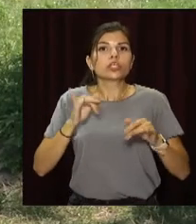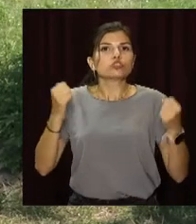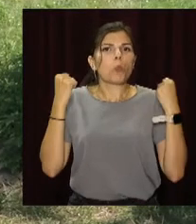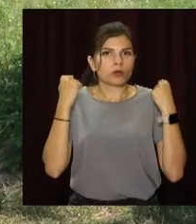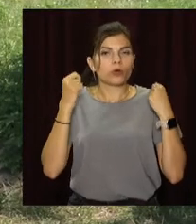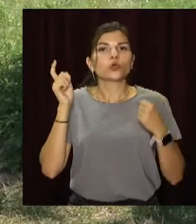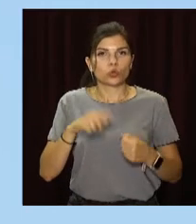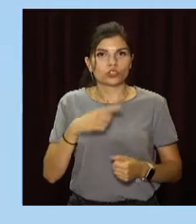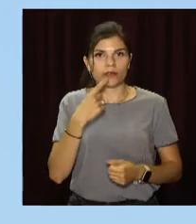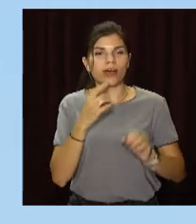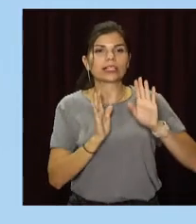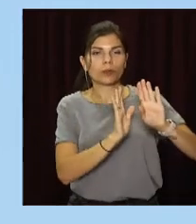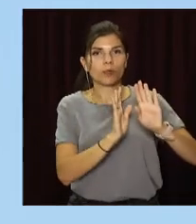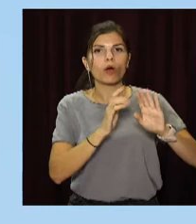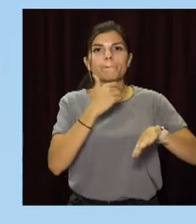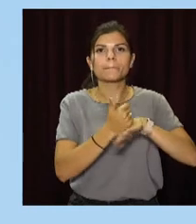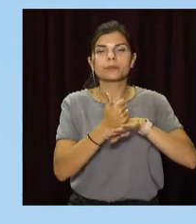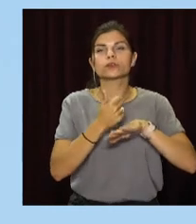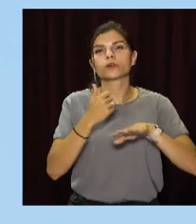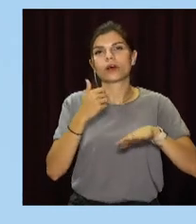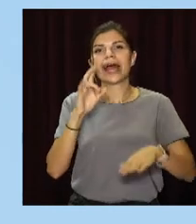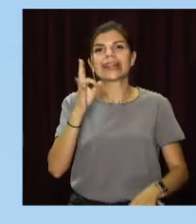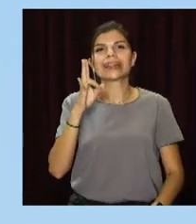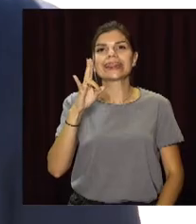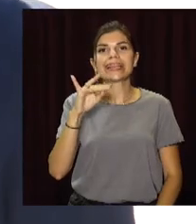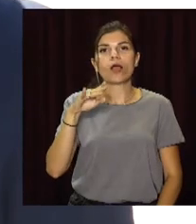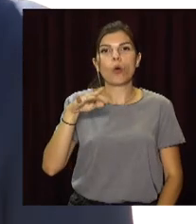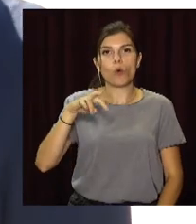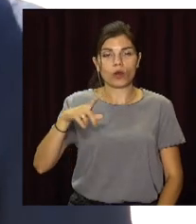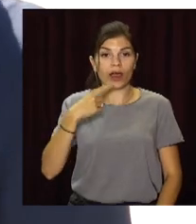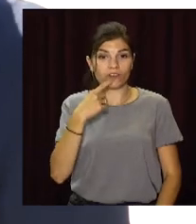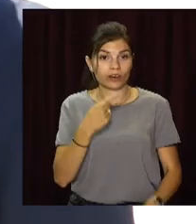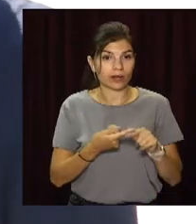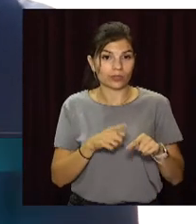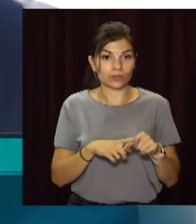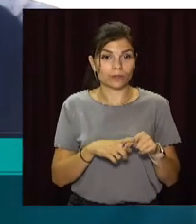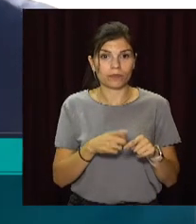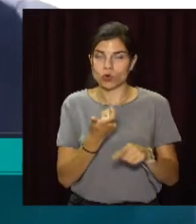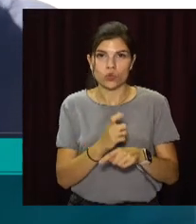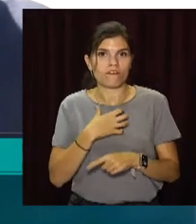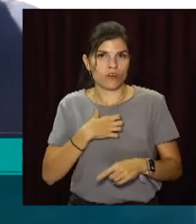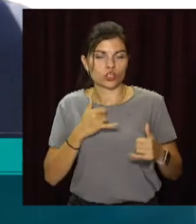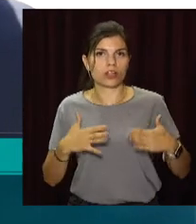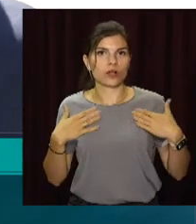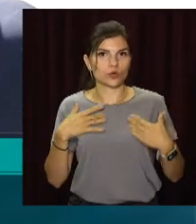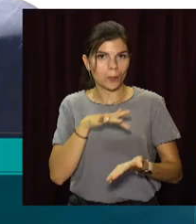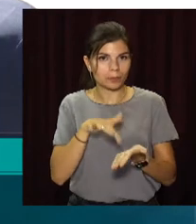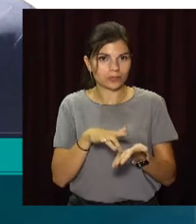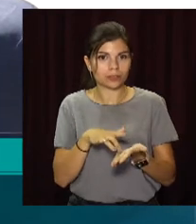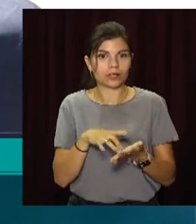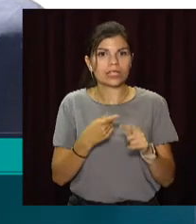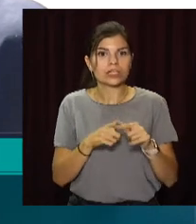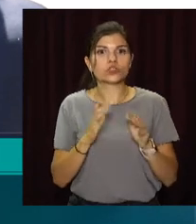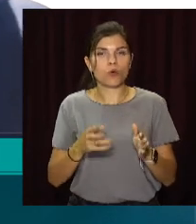спортсмени, говорить заступниця міського голови Нікополя Ірина Харченко. Це дуже важливий об'єкт для нашого міста. Це